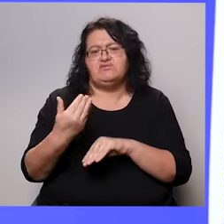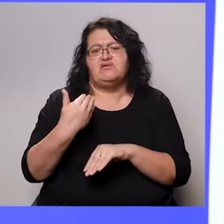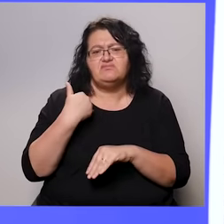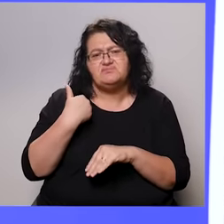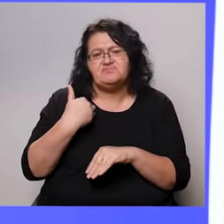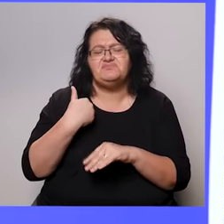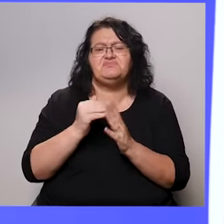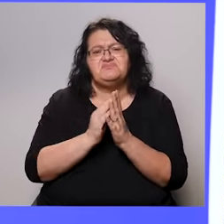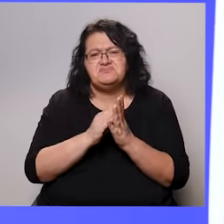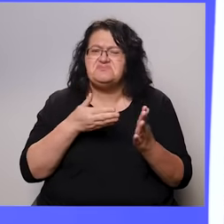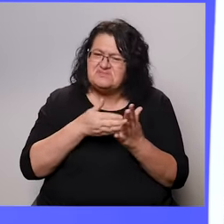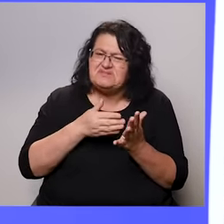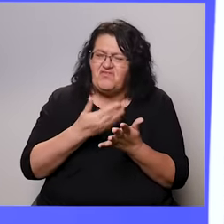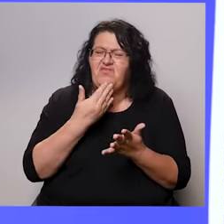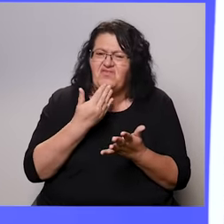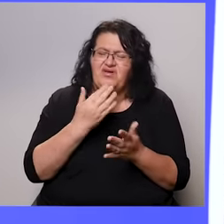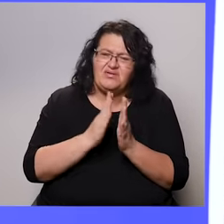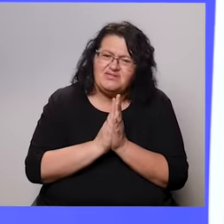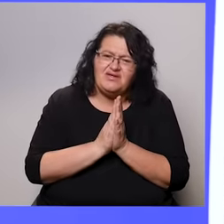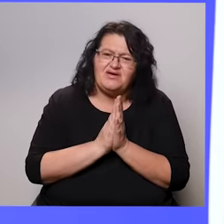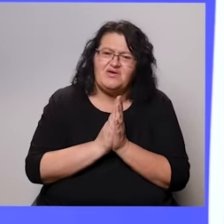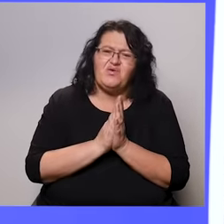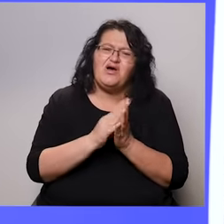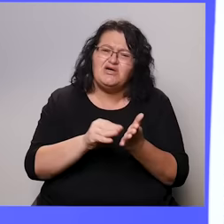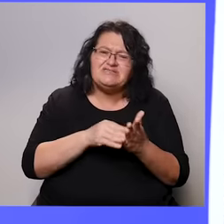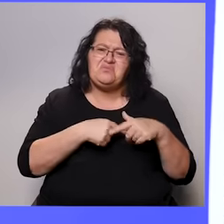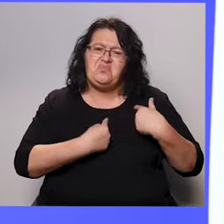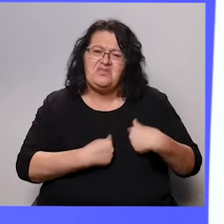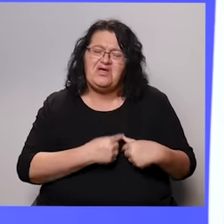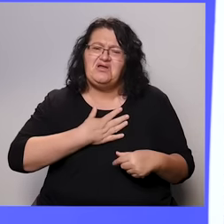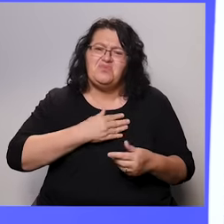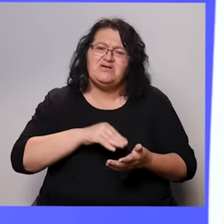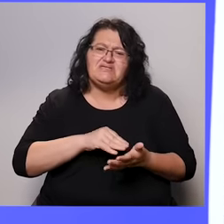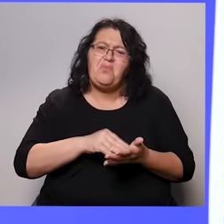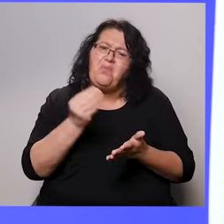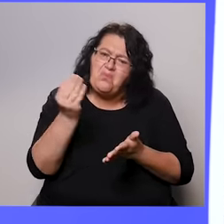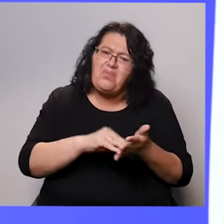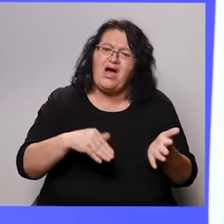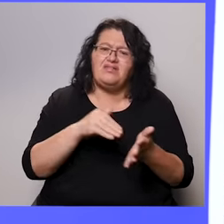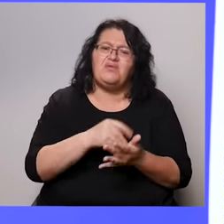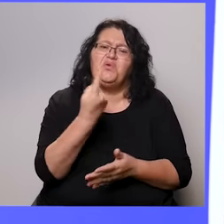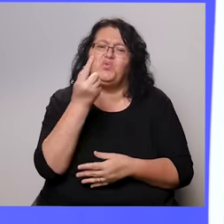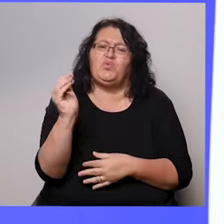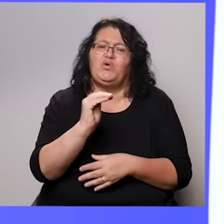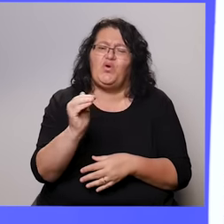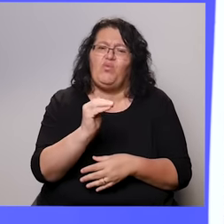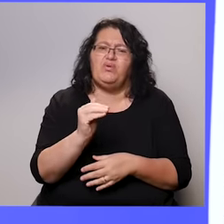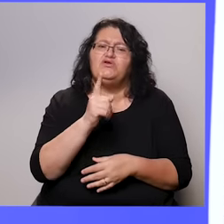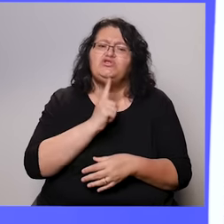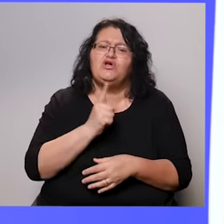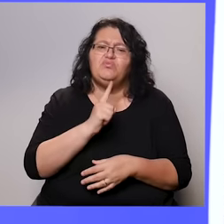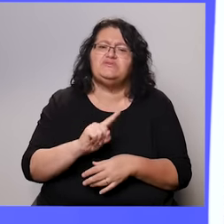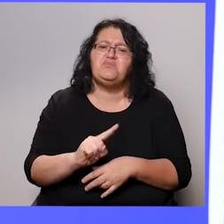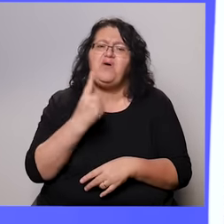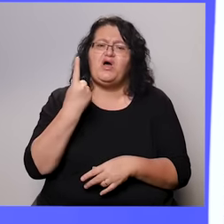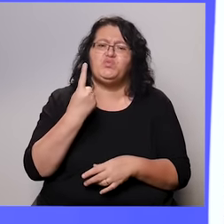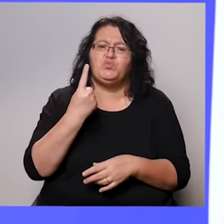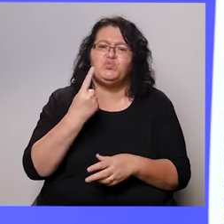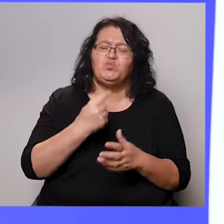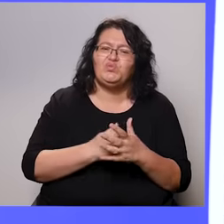zice, Mihai, dar eu insist, eu așa simt în inima mea că noi mai trebuie să avem un copil. Cel puțin un copil,